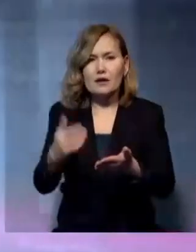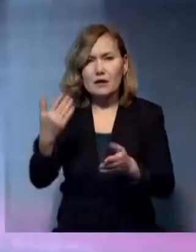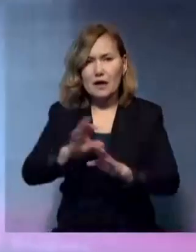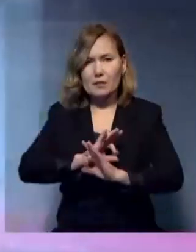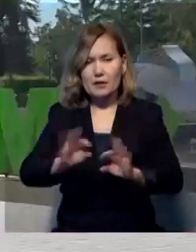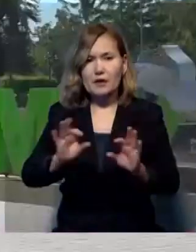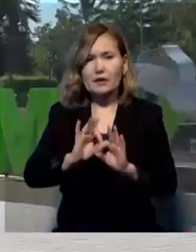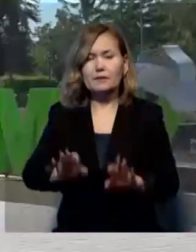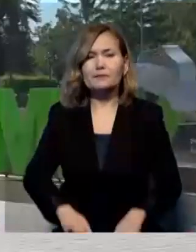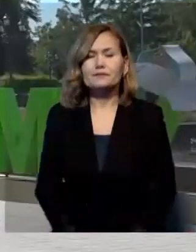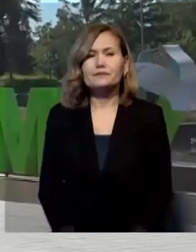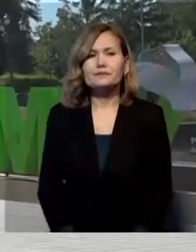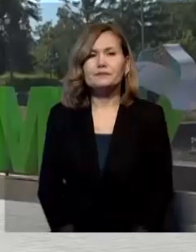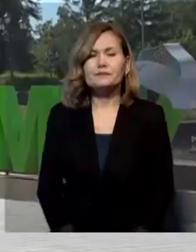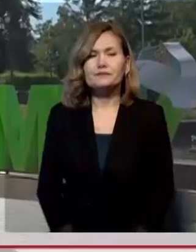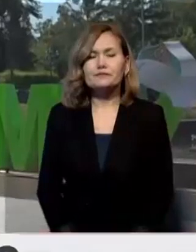баяндасын.